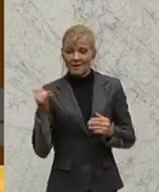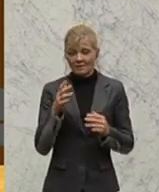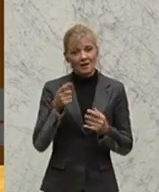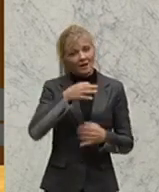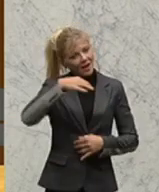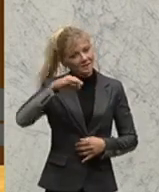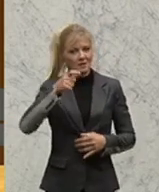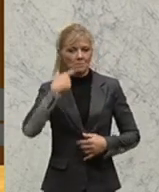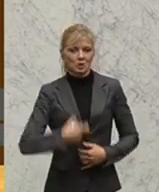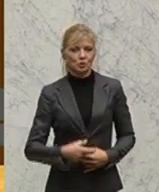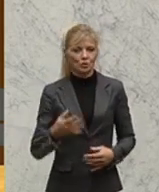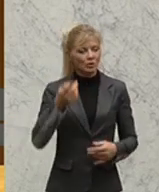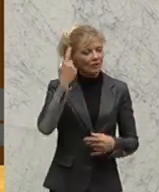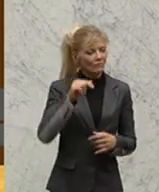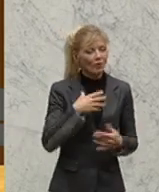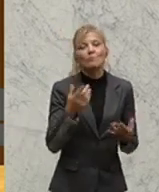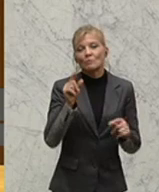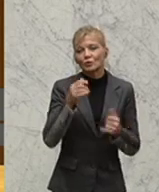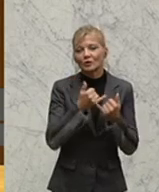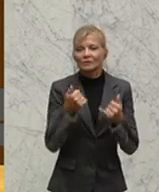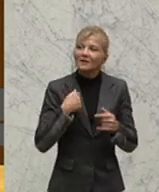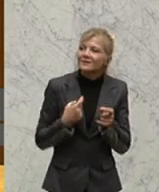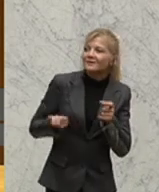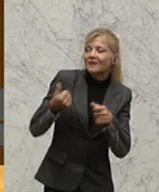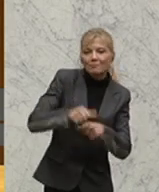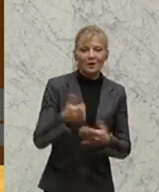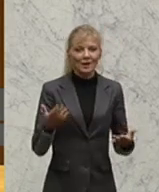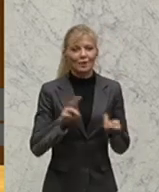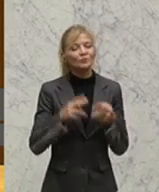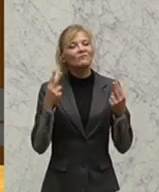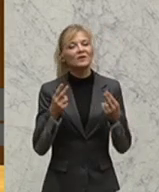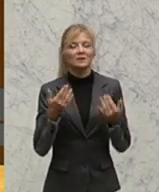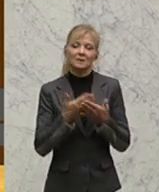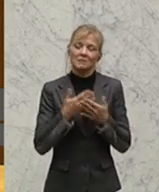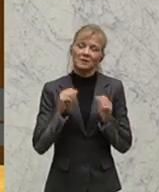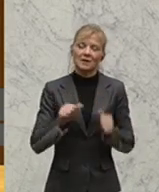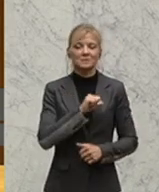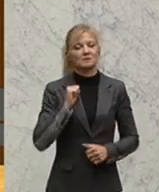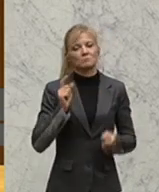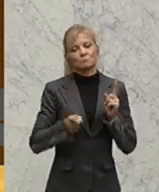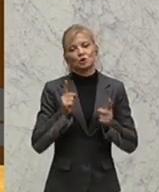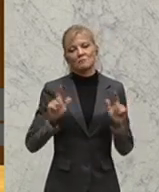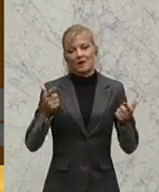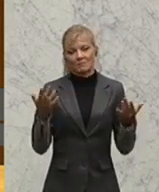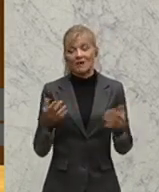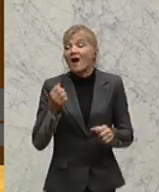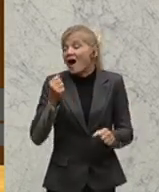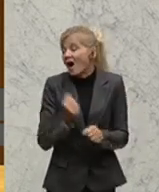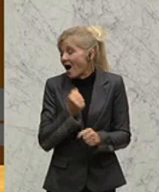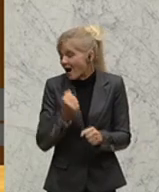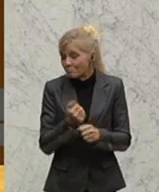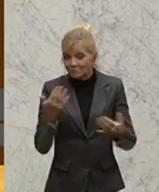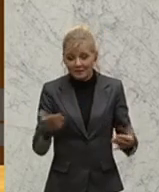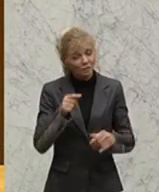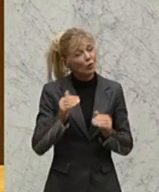es Selbstwert schafft, weil es Teilhabe ermöglicht, weil es einfach wichtig ist für ein selbstbestimmtes Leben. Arbeit, das ist aber auch klar, ist